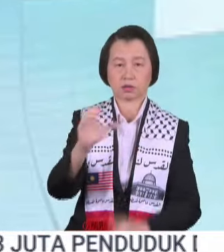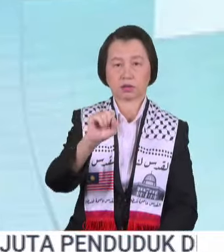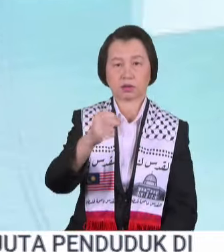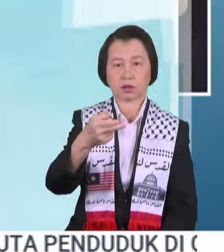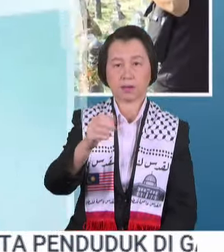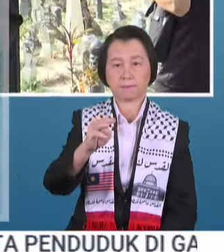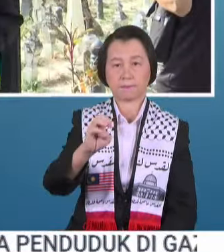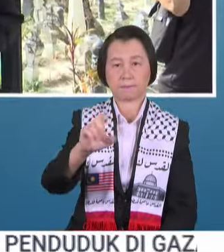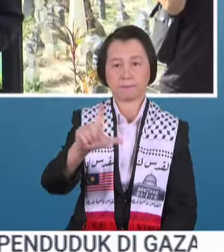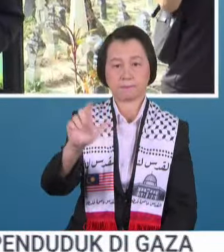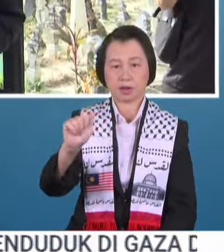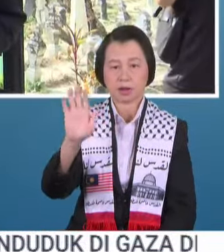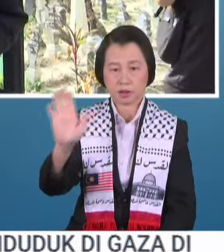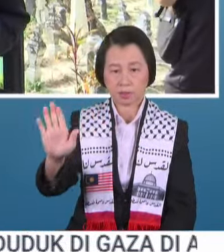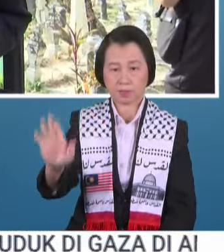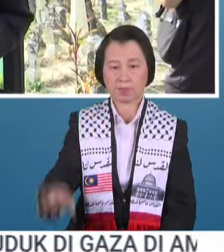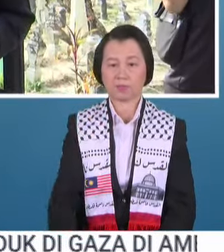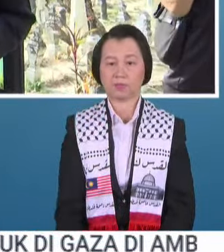Syamila.